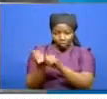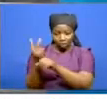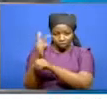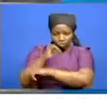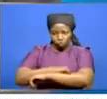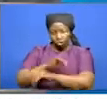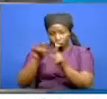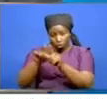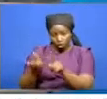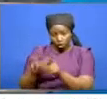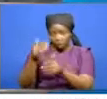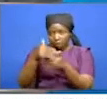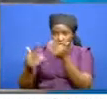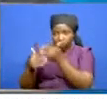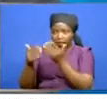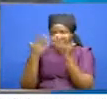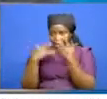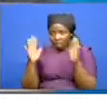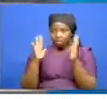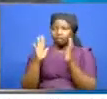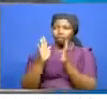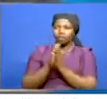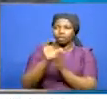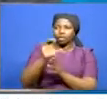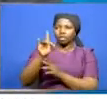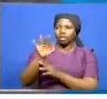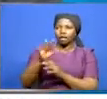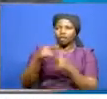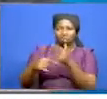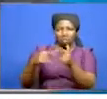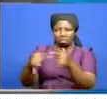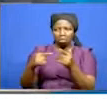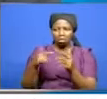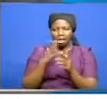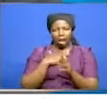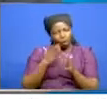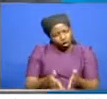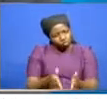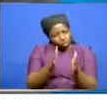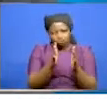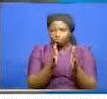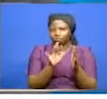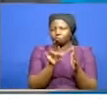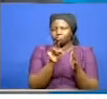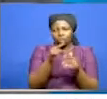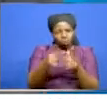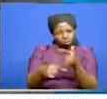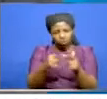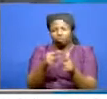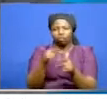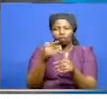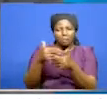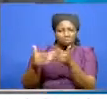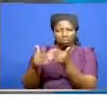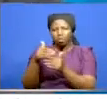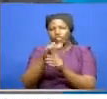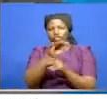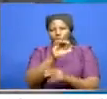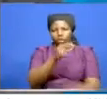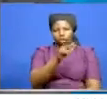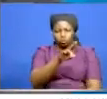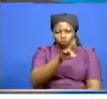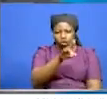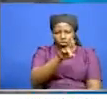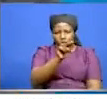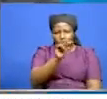na tukajenga na CDF. Asante. Na zinaendelea. Barabara yetu kuu inaendelea kuwekwa lami kutoka Chulune mpaka